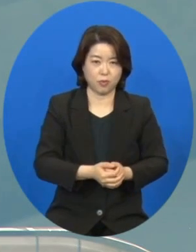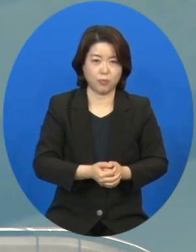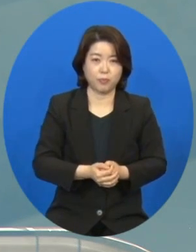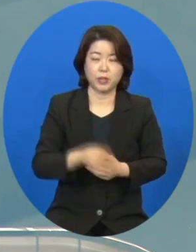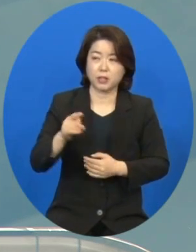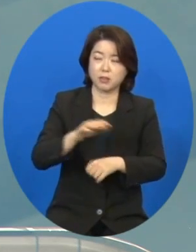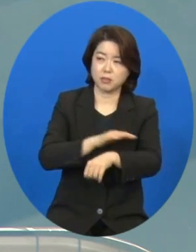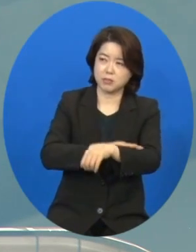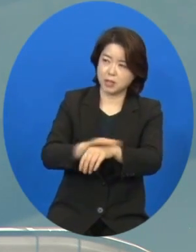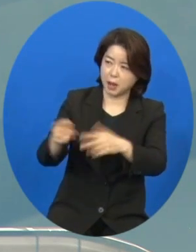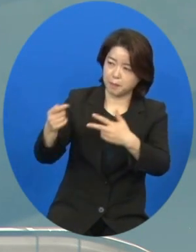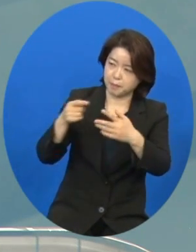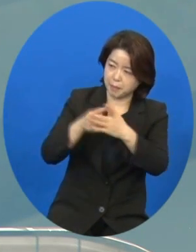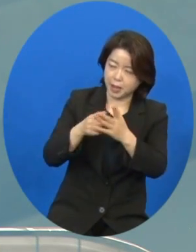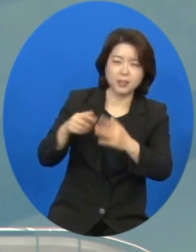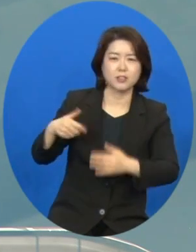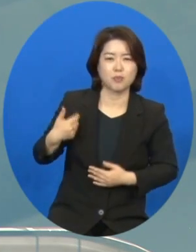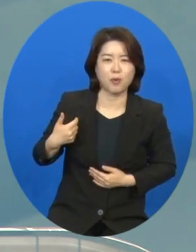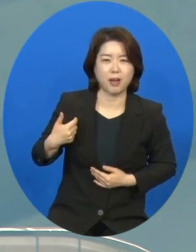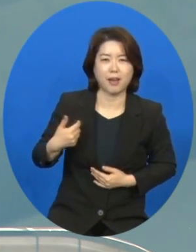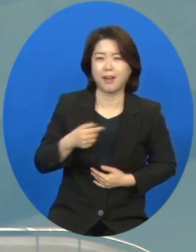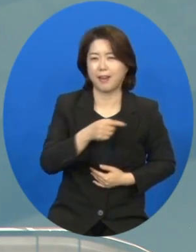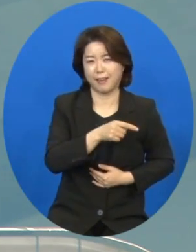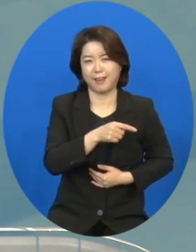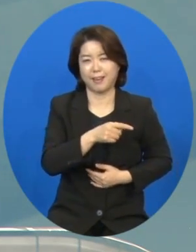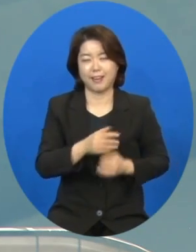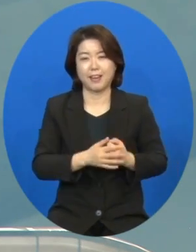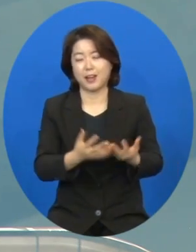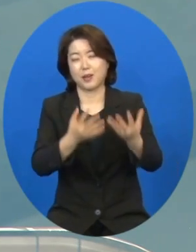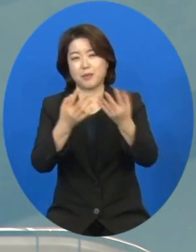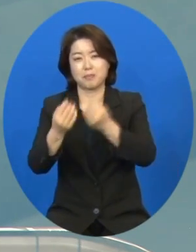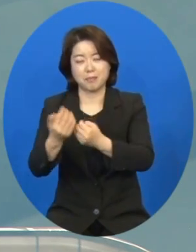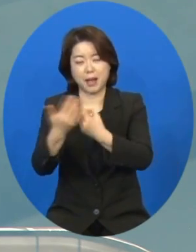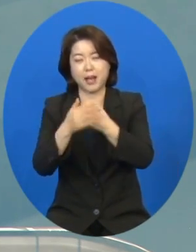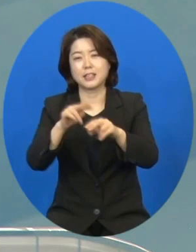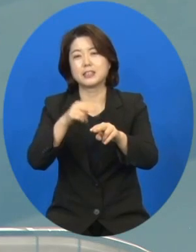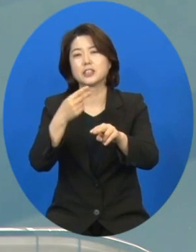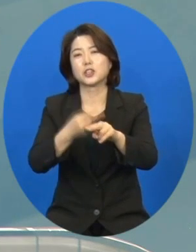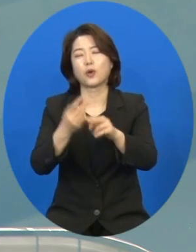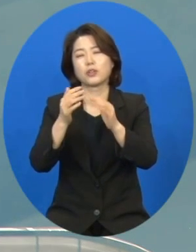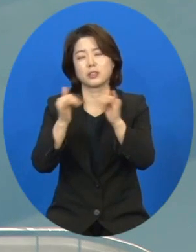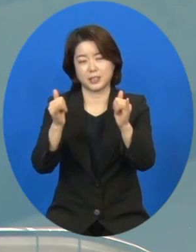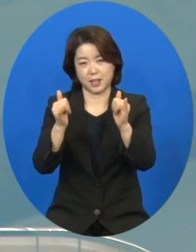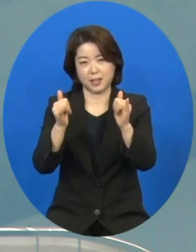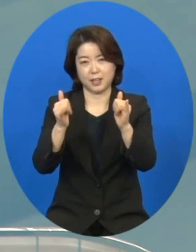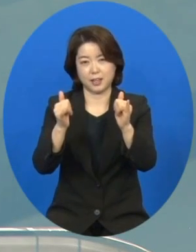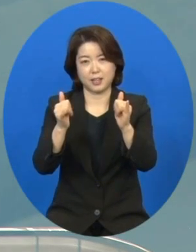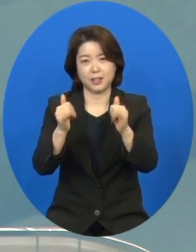잘 알아들으셨는지 모르겠어요. 많은 은사자들이